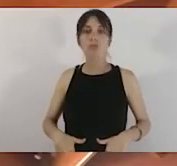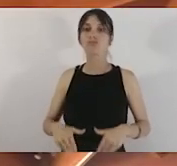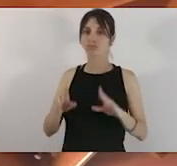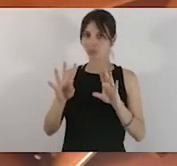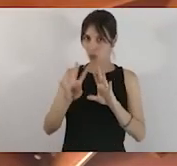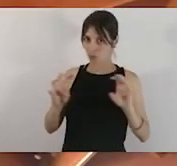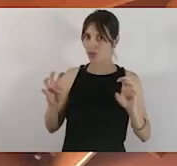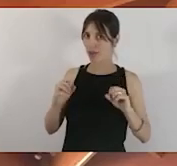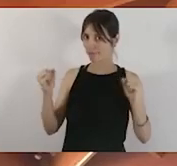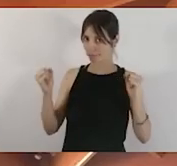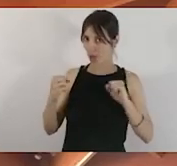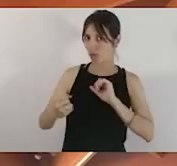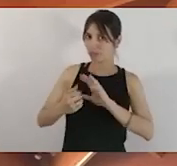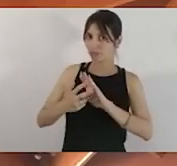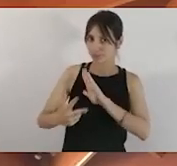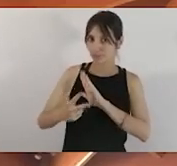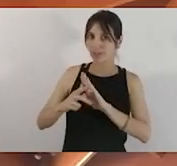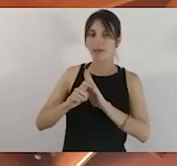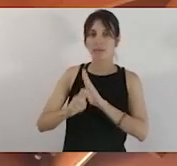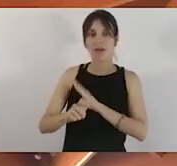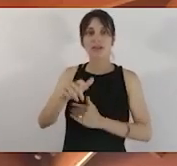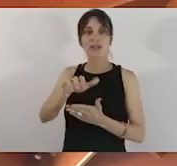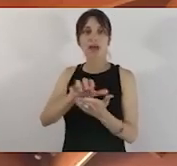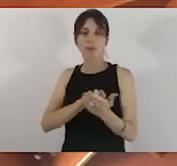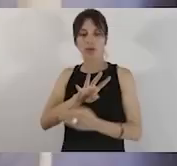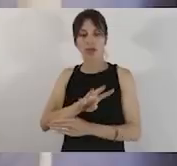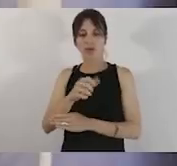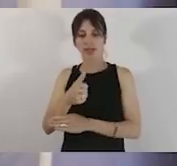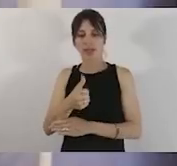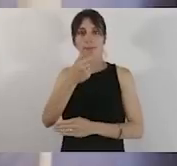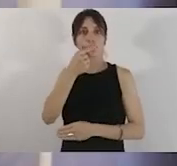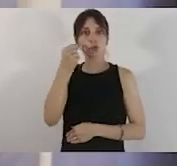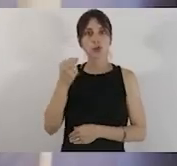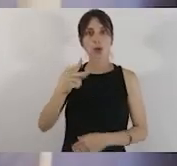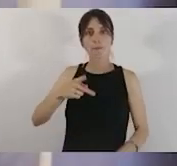favorable du Conseil. Le rapport 41, Monsieur Pellicani.